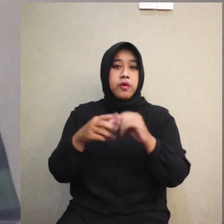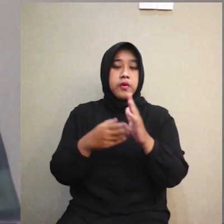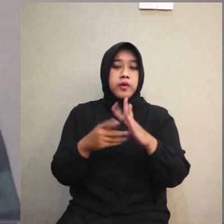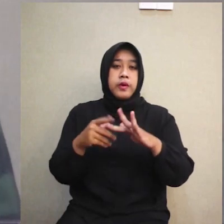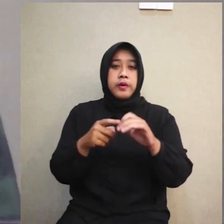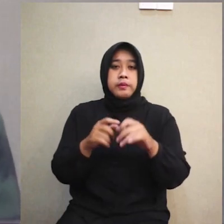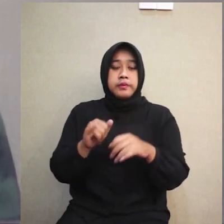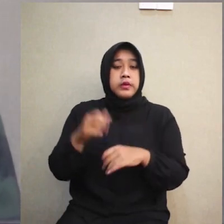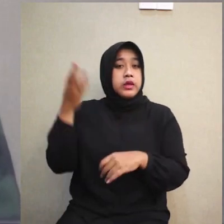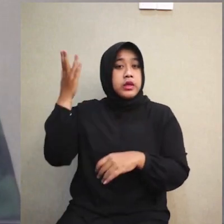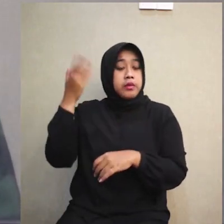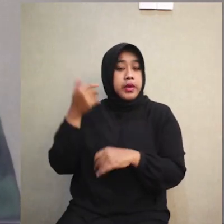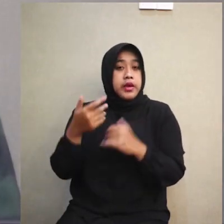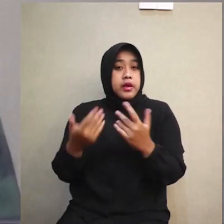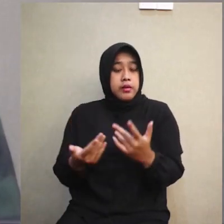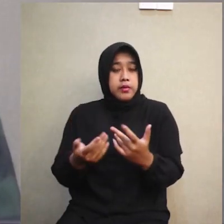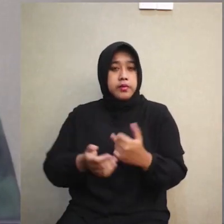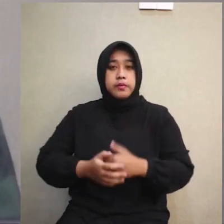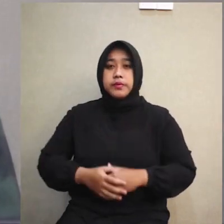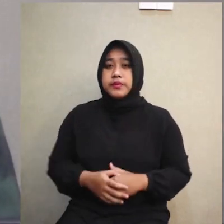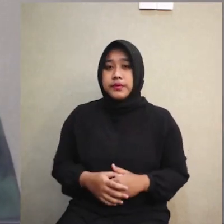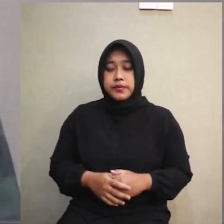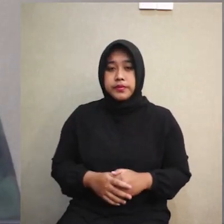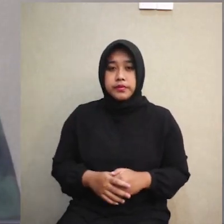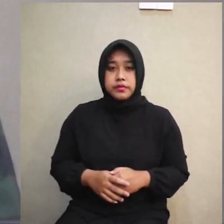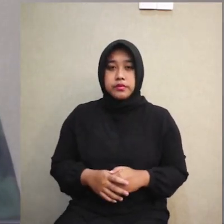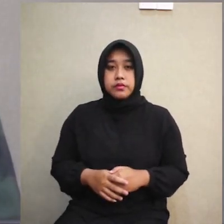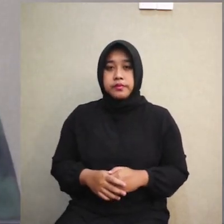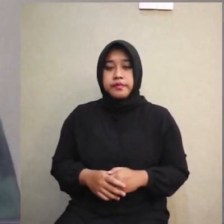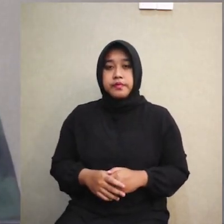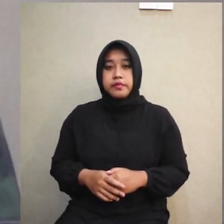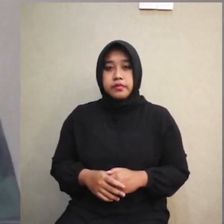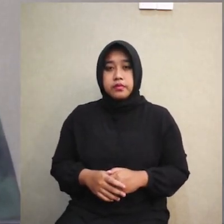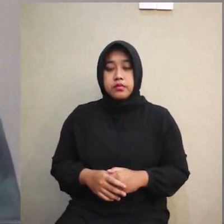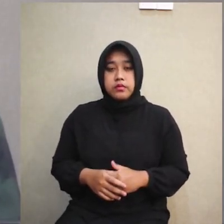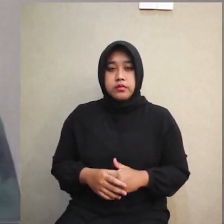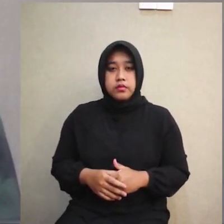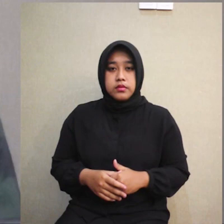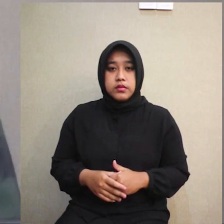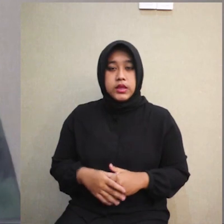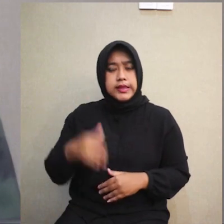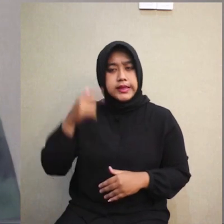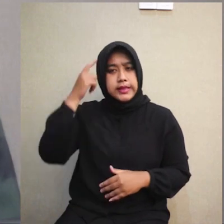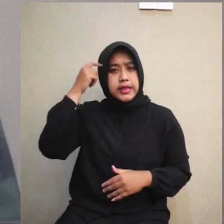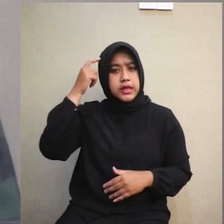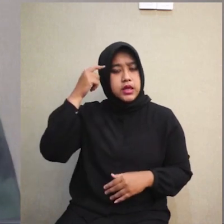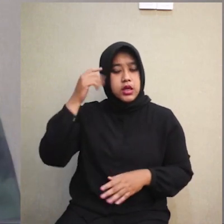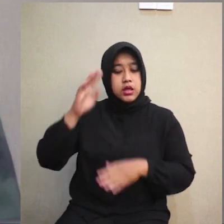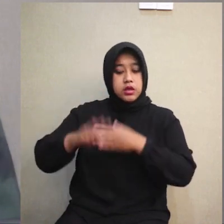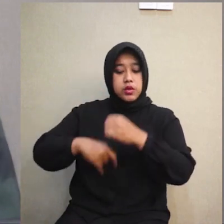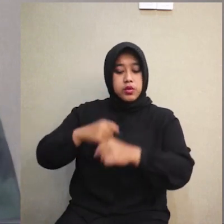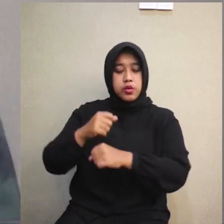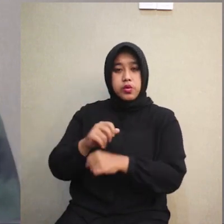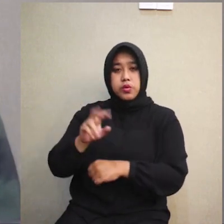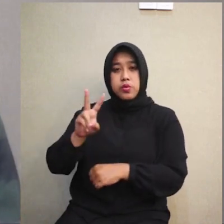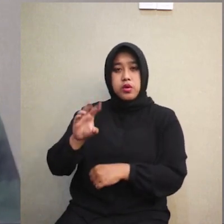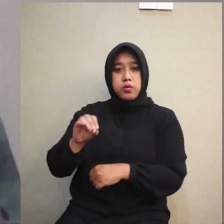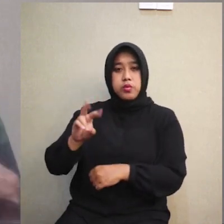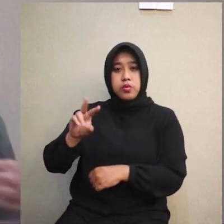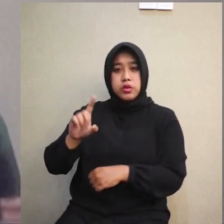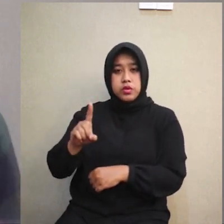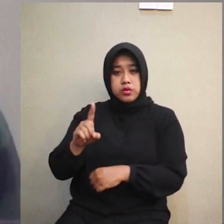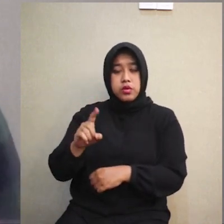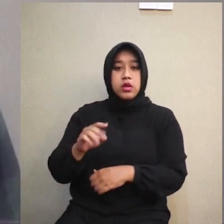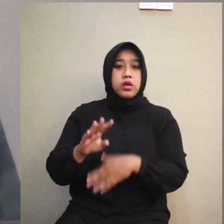kemarin memang dalam di selama tahun 2021 menjelang